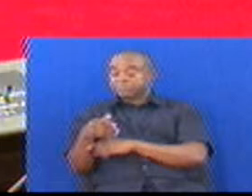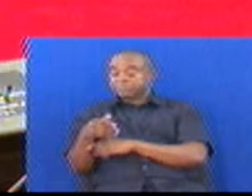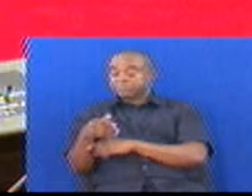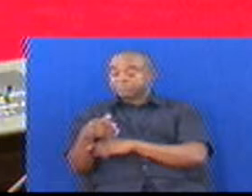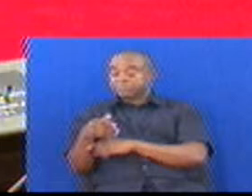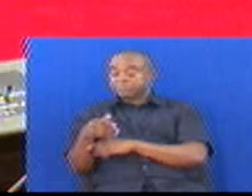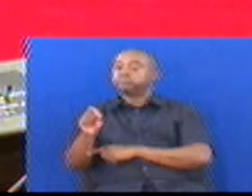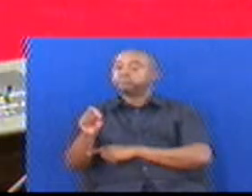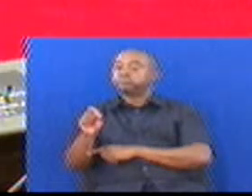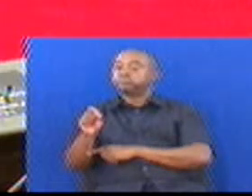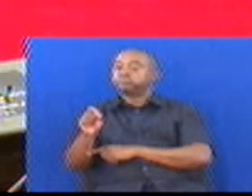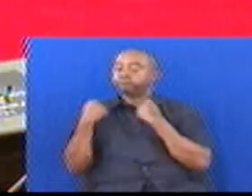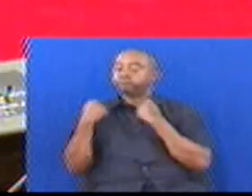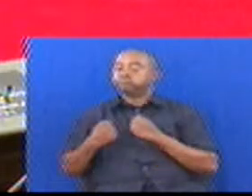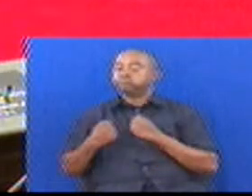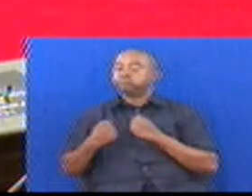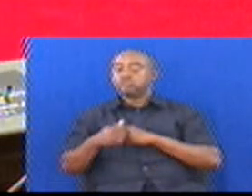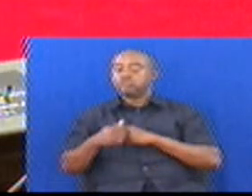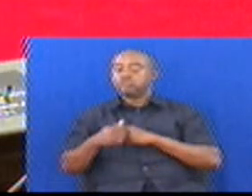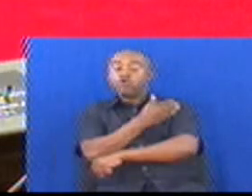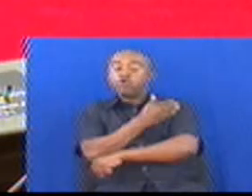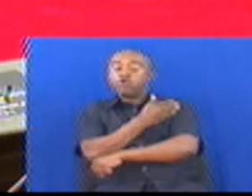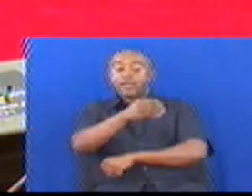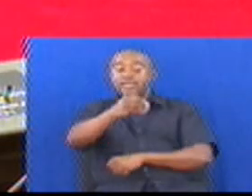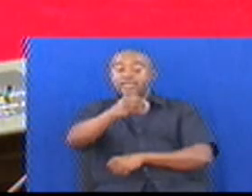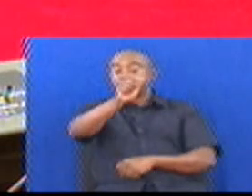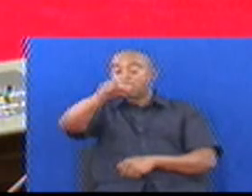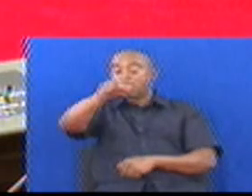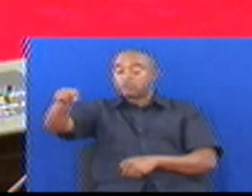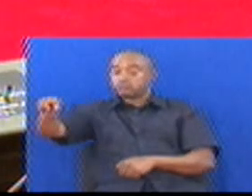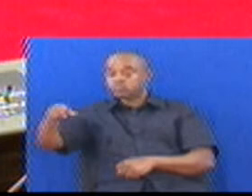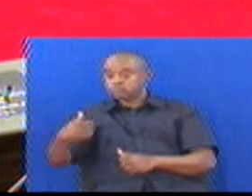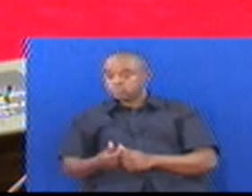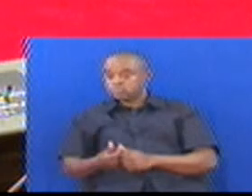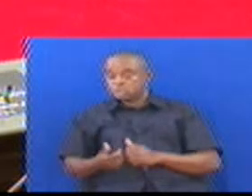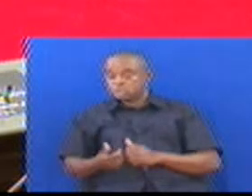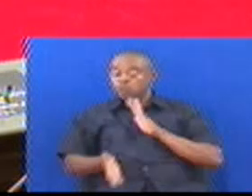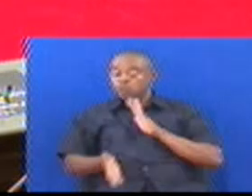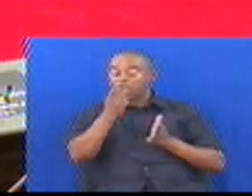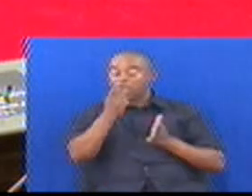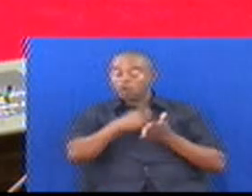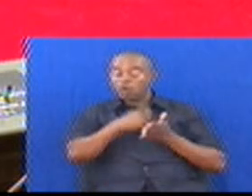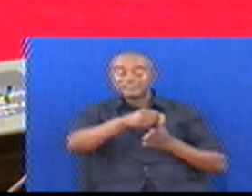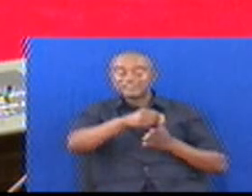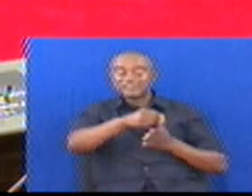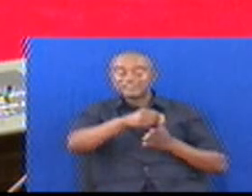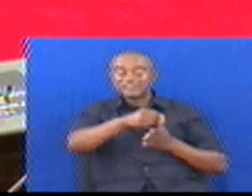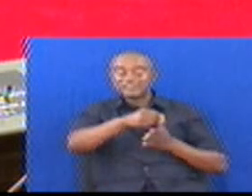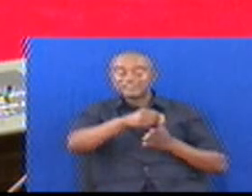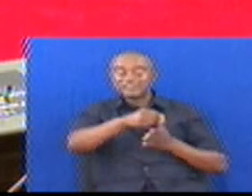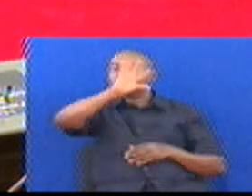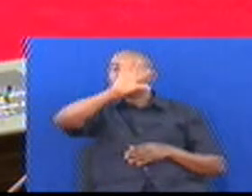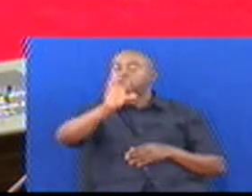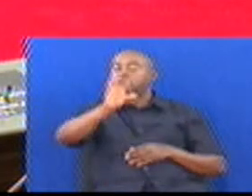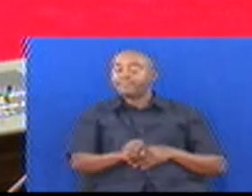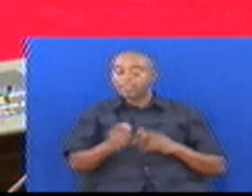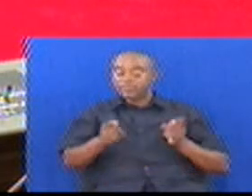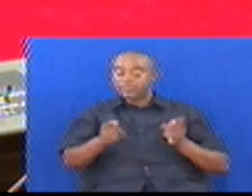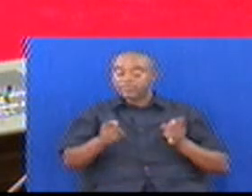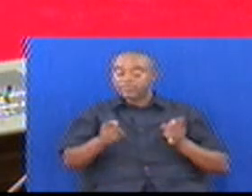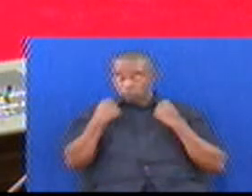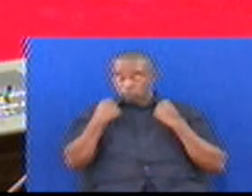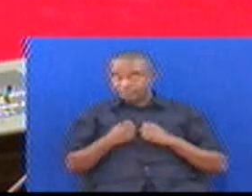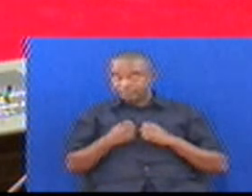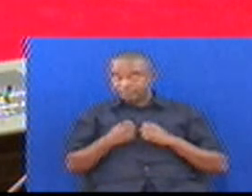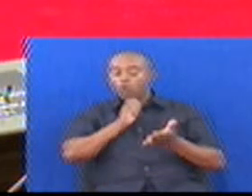na kuimarishwa kwa huduma za ardhi kwa wananchi kwa kuanzisha ofisi za ardhi za mikoa yote na kuimarisha ofisi